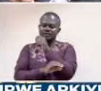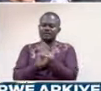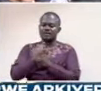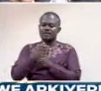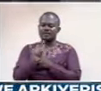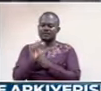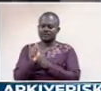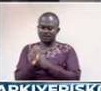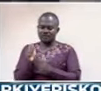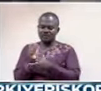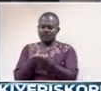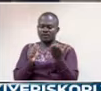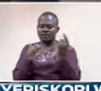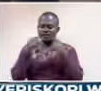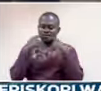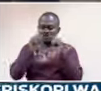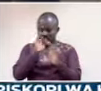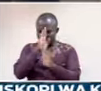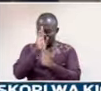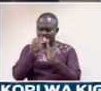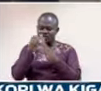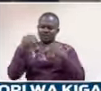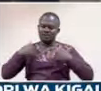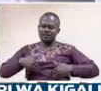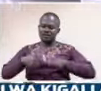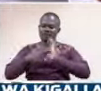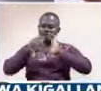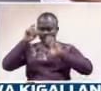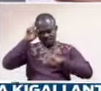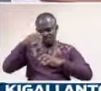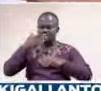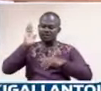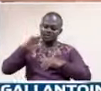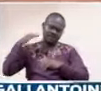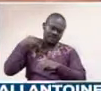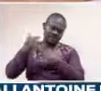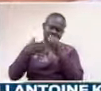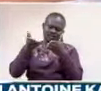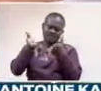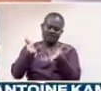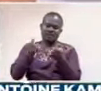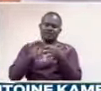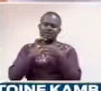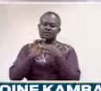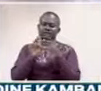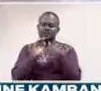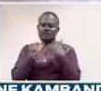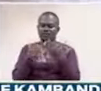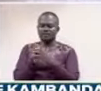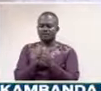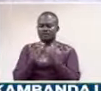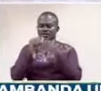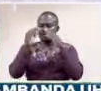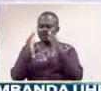Shyaka Anastasi aho guhishira imibiri ari ikimenyetso cyerekana ko ingengabitekerezo ya genocide gihari, ariho ku bufatanye bw'abaturage ndetse